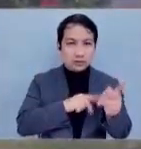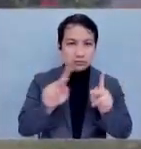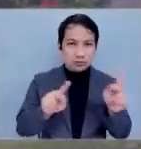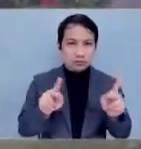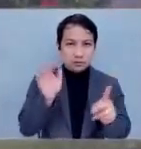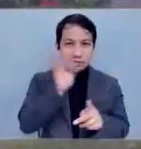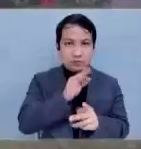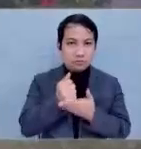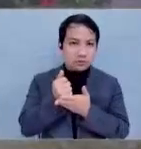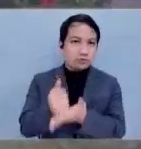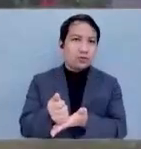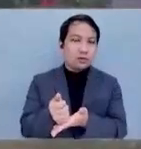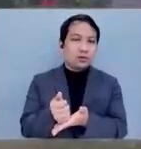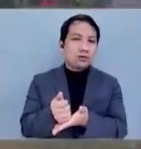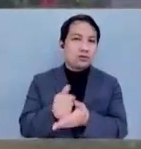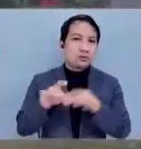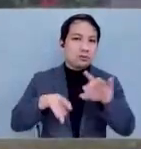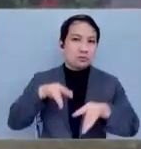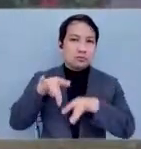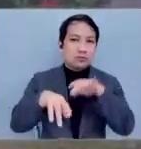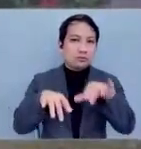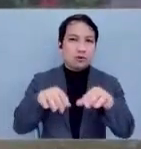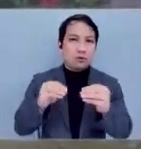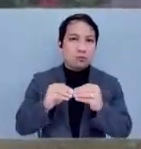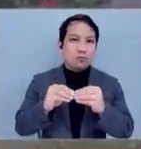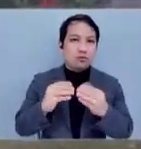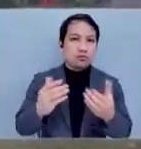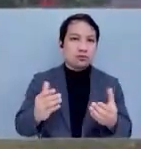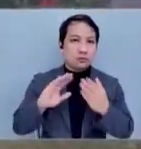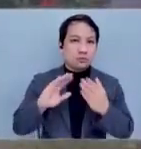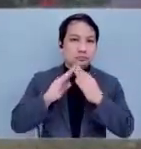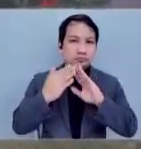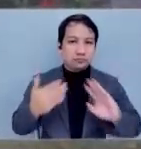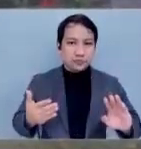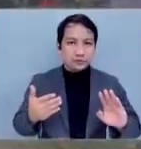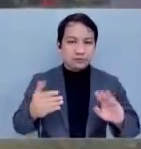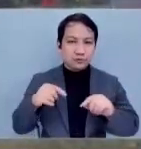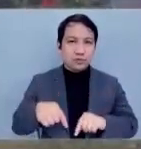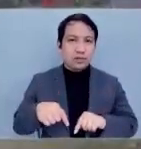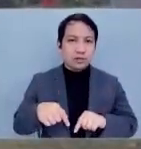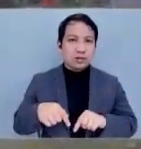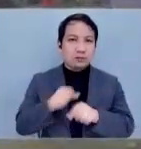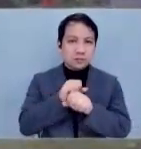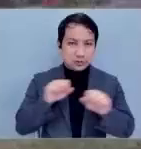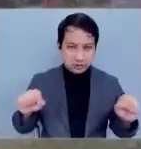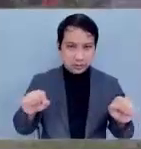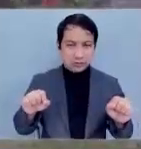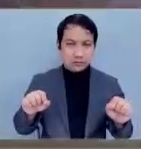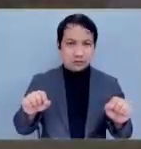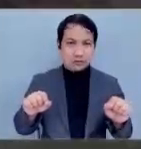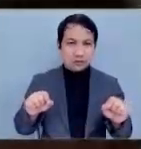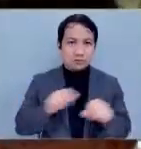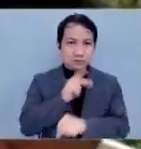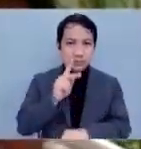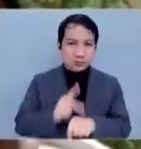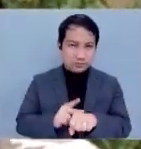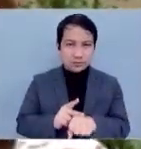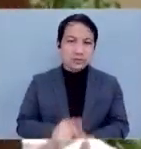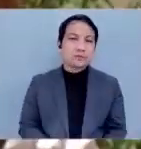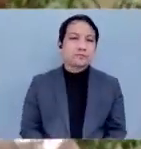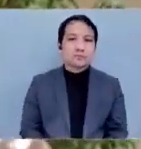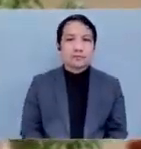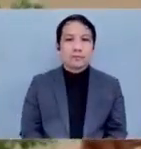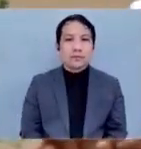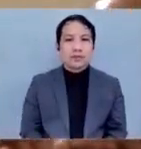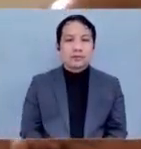contributing to a more peaceful and safer Philippines.